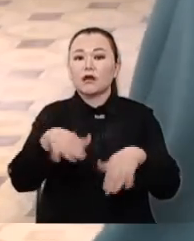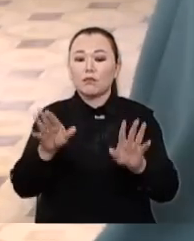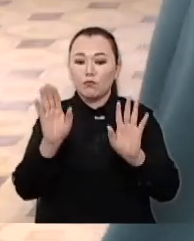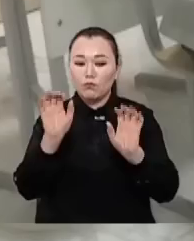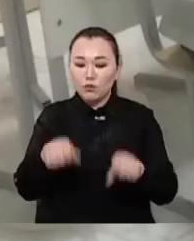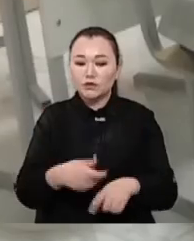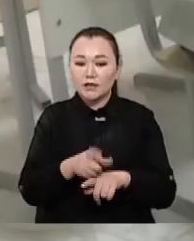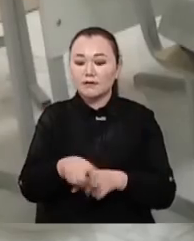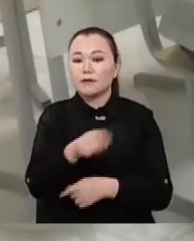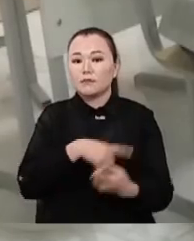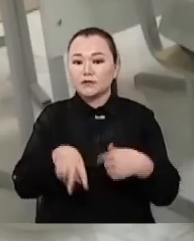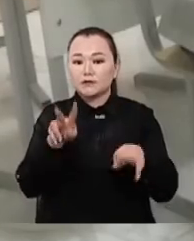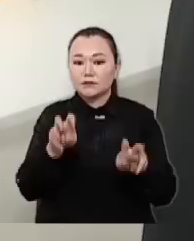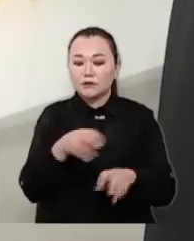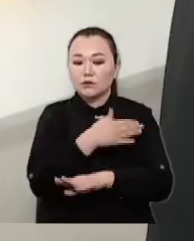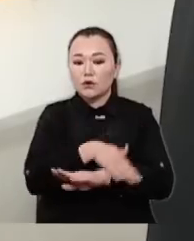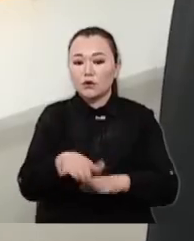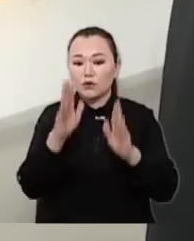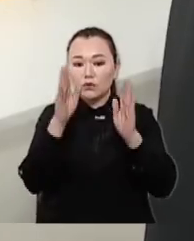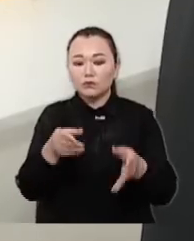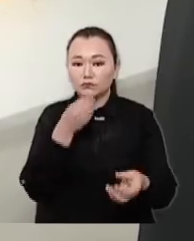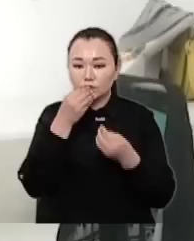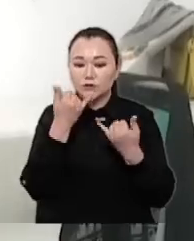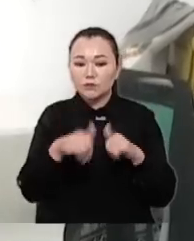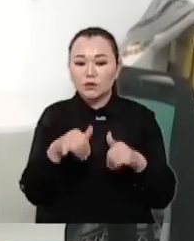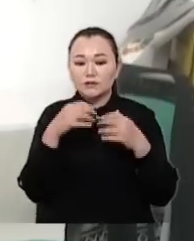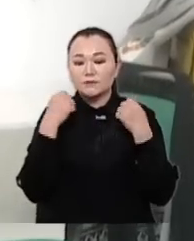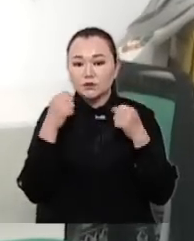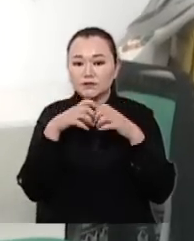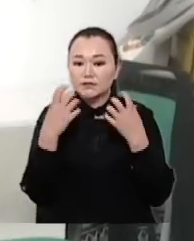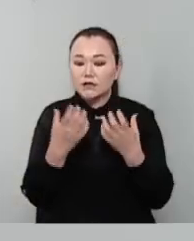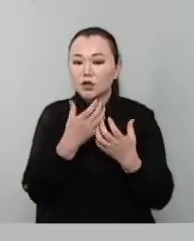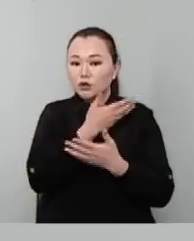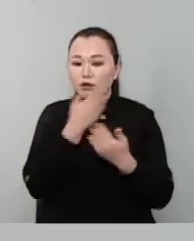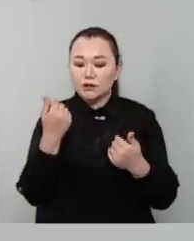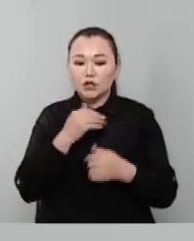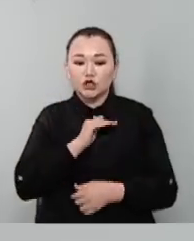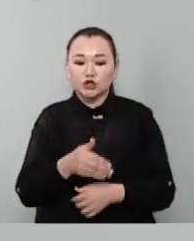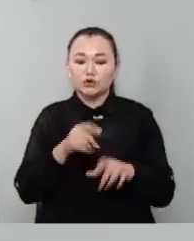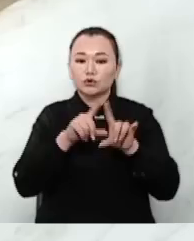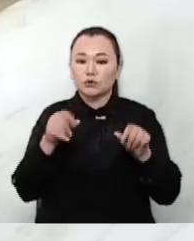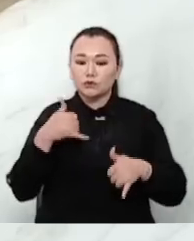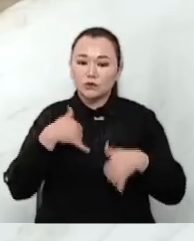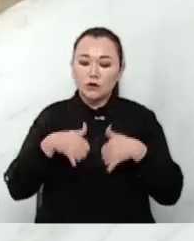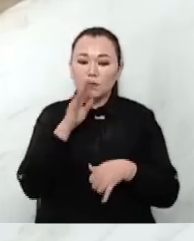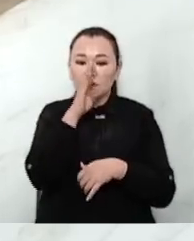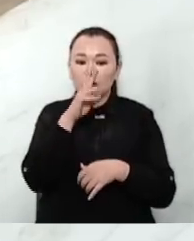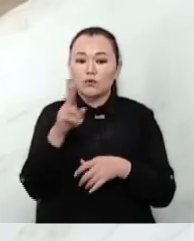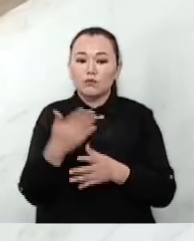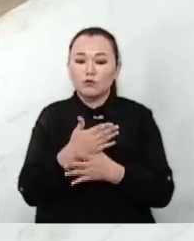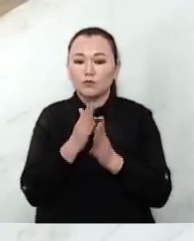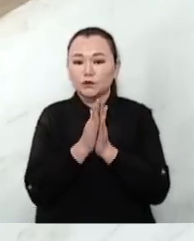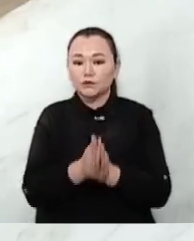бұл бизнес дейді. Балалары дәлізде тамақтанатын не асханасы, не спорт залы жоқ, жекеменшік мектептің мұғалімдері мен ата-аналары кімнен көмек